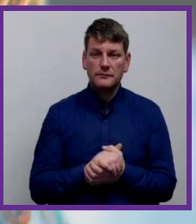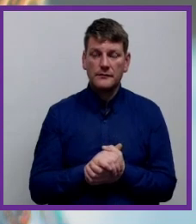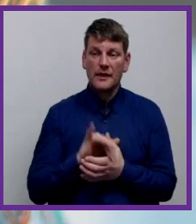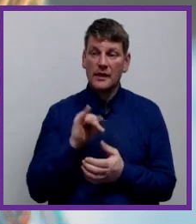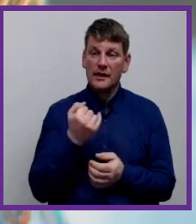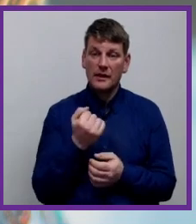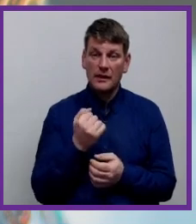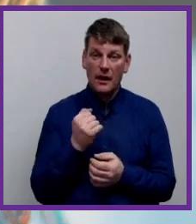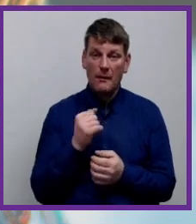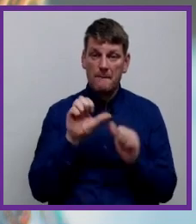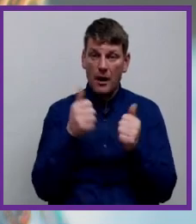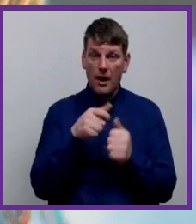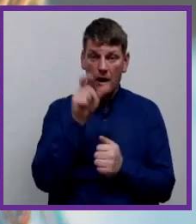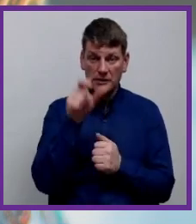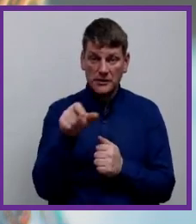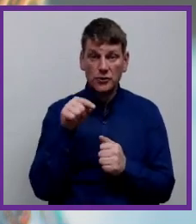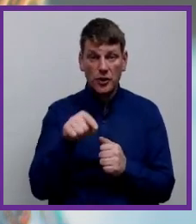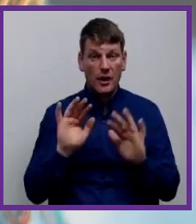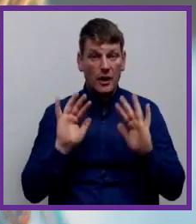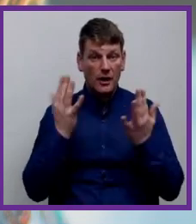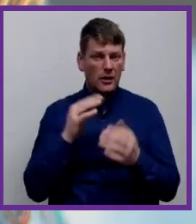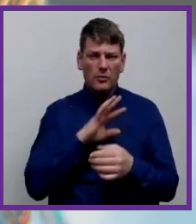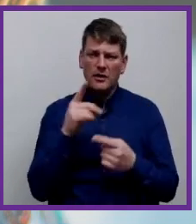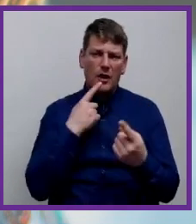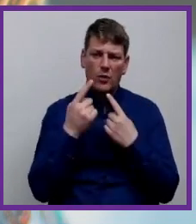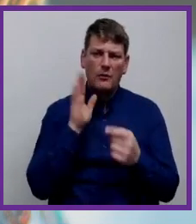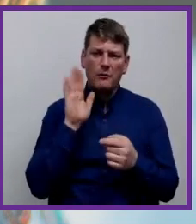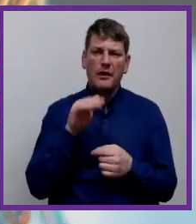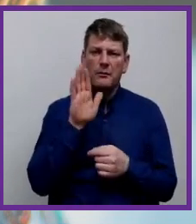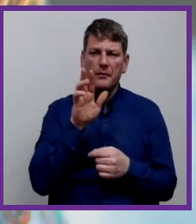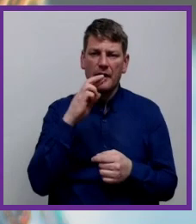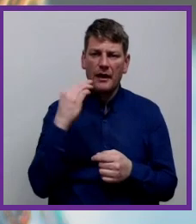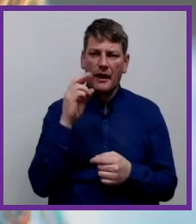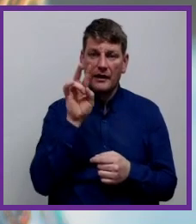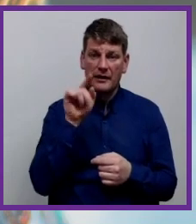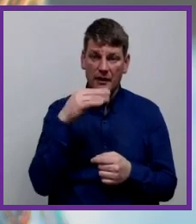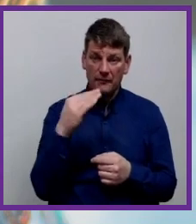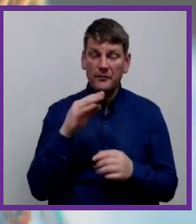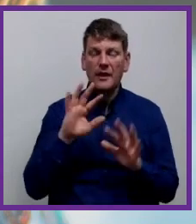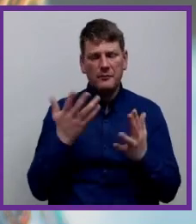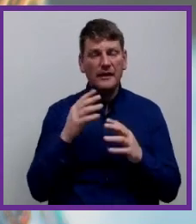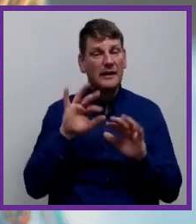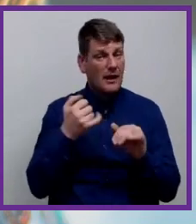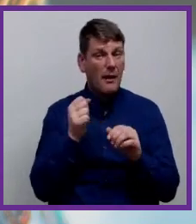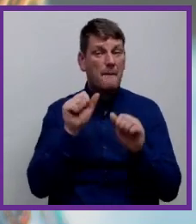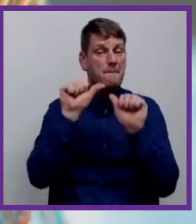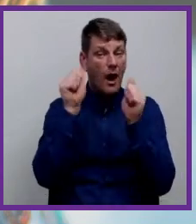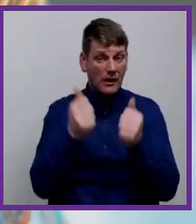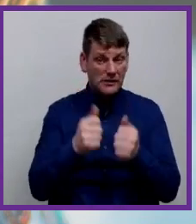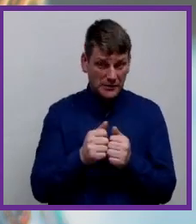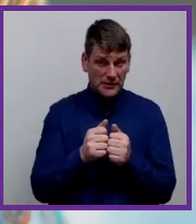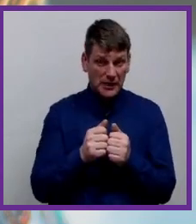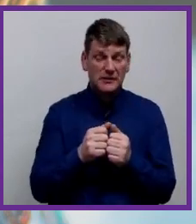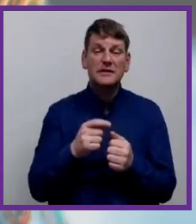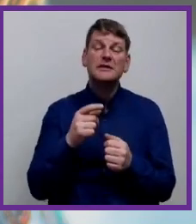ja mākslinieks, šajā gadījumā es nerunāšu par Brekti, bet ja mākslinieks izvēlās provokatīvu